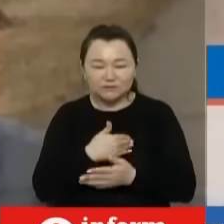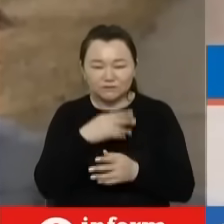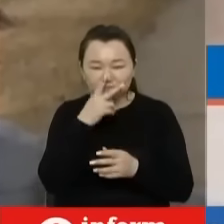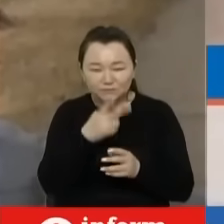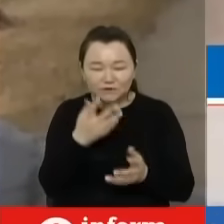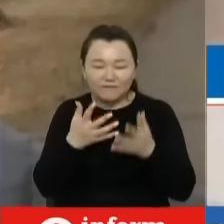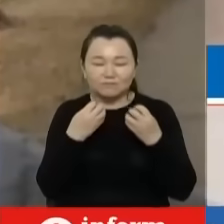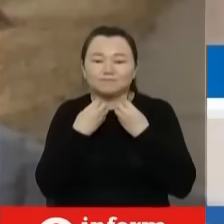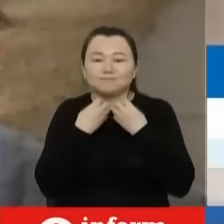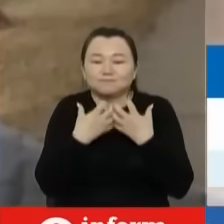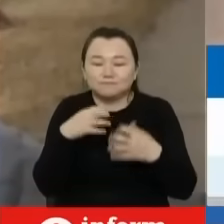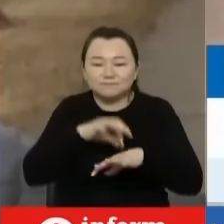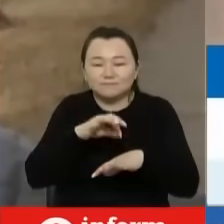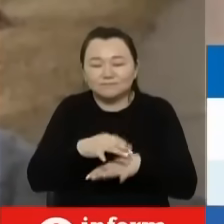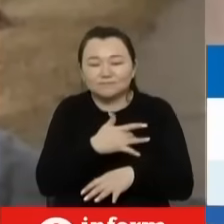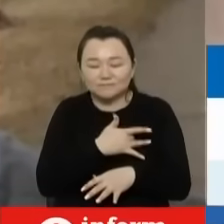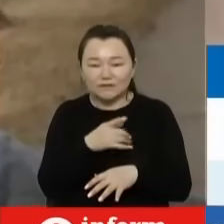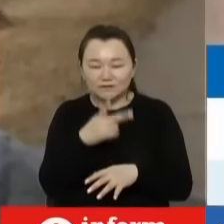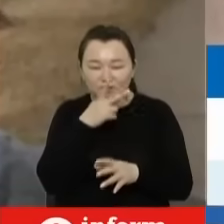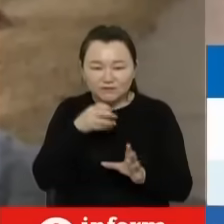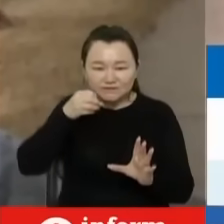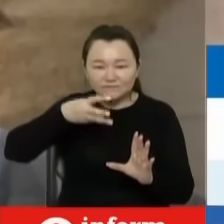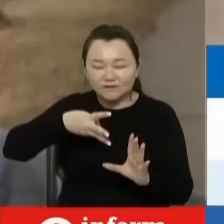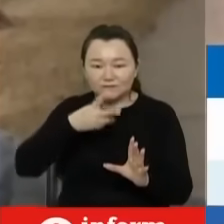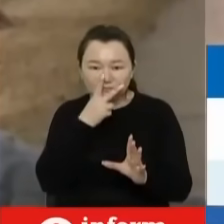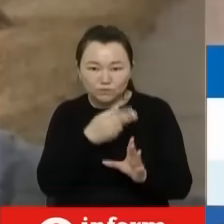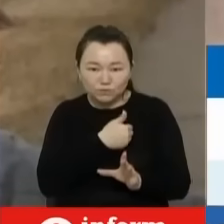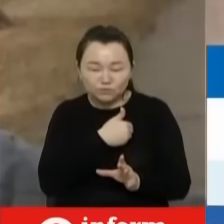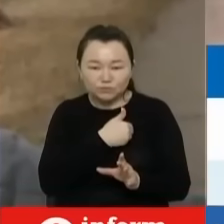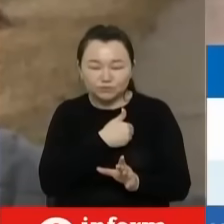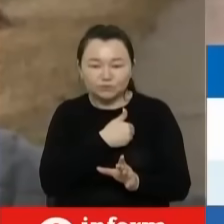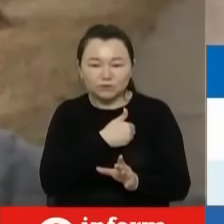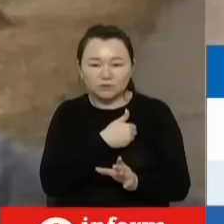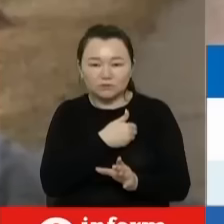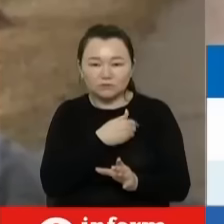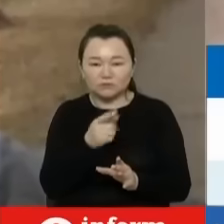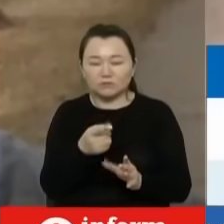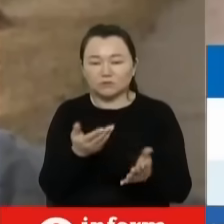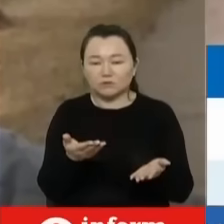ісіп тұрған шығар деп. Бір кезінде тамағын шарқа қараған кезде бір